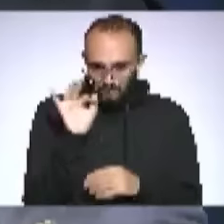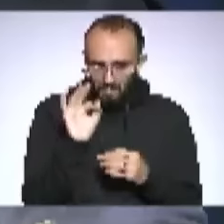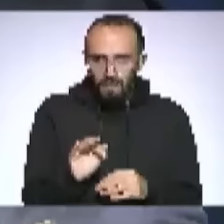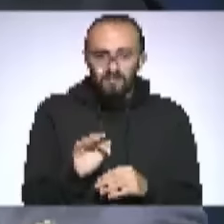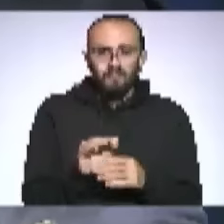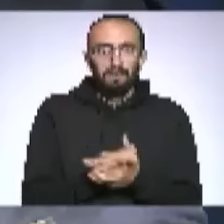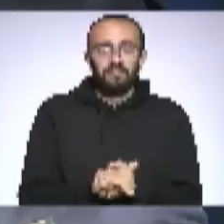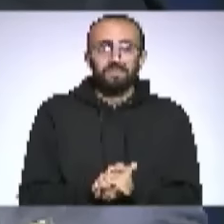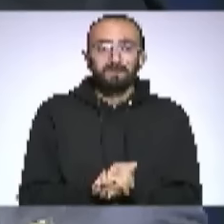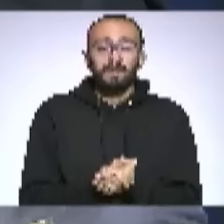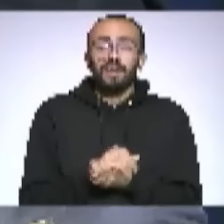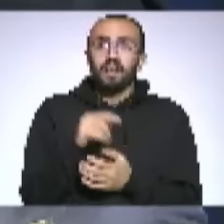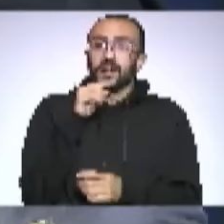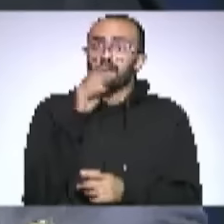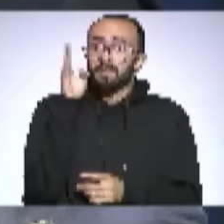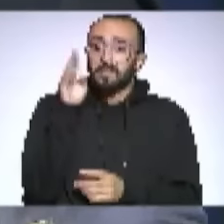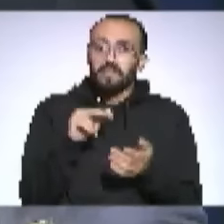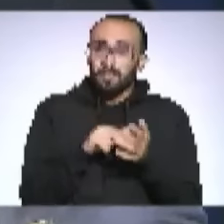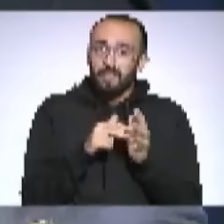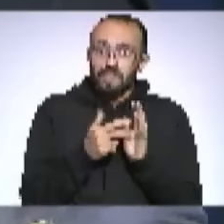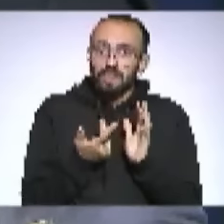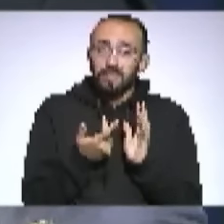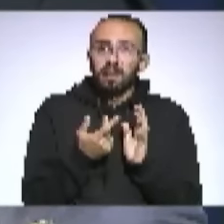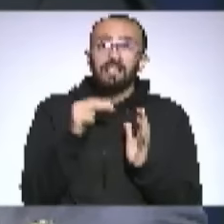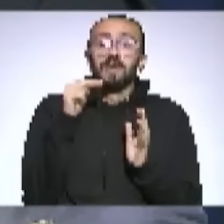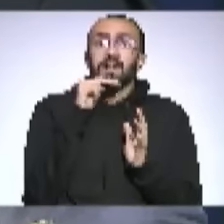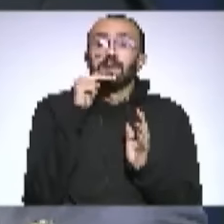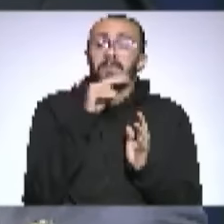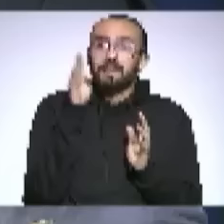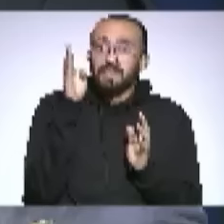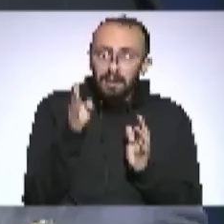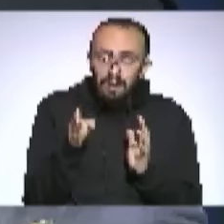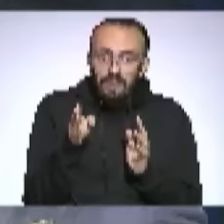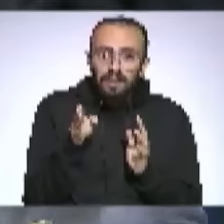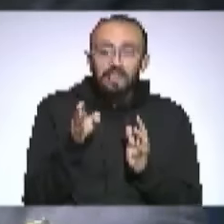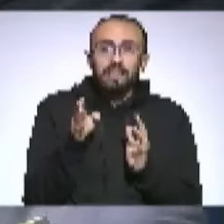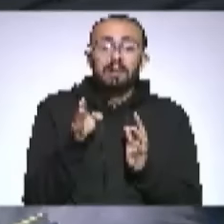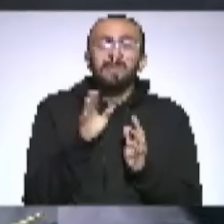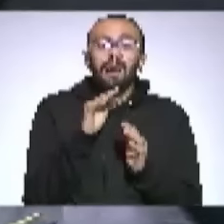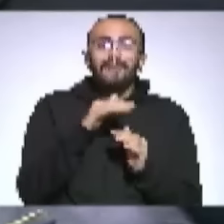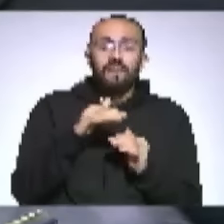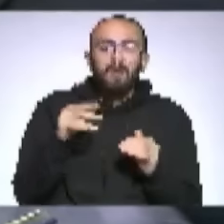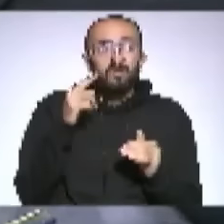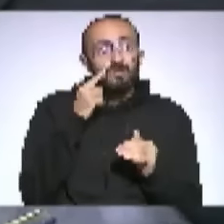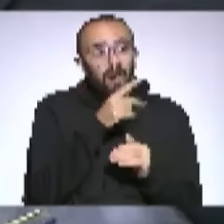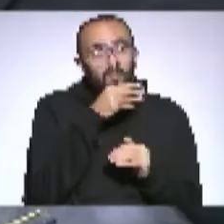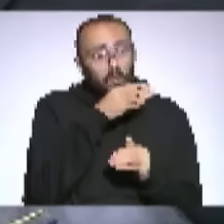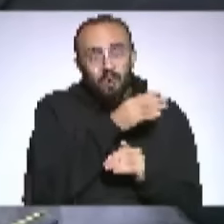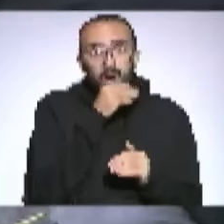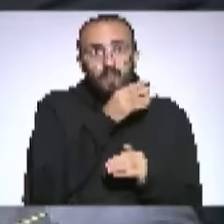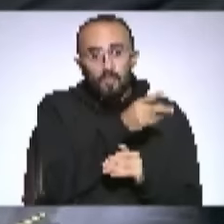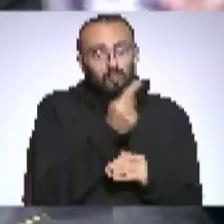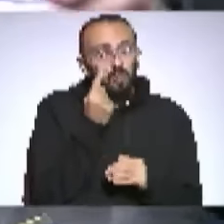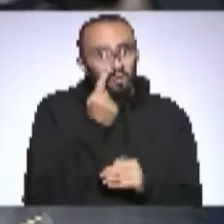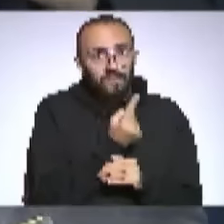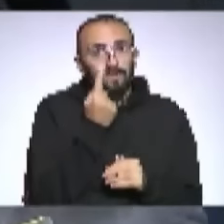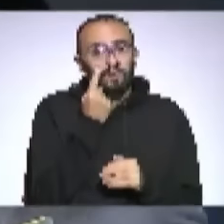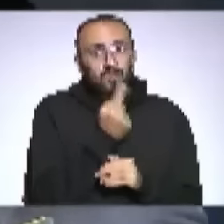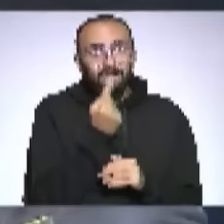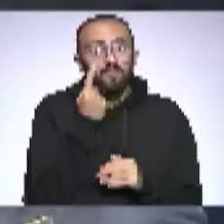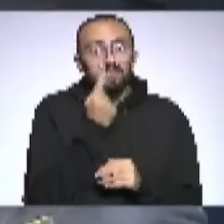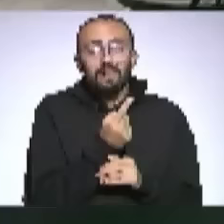لك يا سيدنا هي بتعمل ايه بقى ما انا بقى مشكلتي في ايه ان هي بتكون موجوده مع الاطفال شوفوا ابوكم ابوكم ابوكم ابوكم